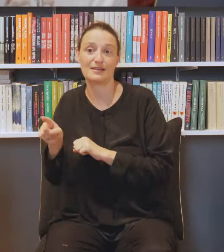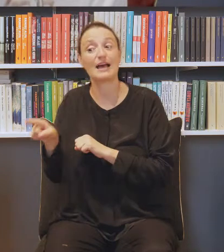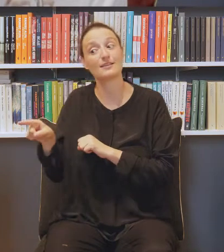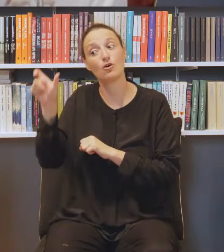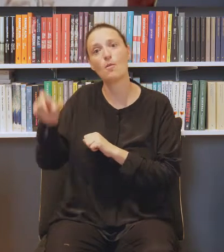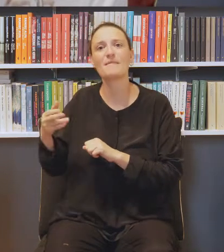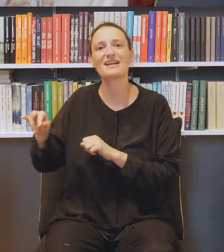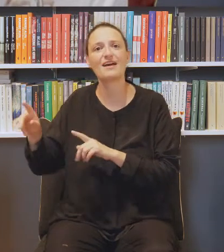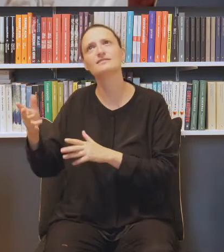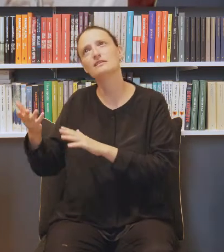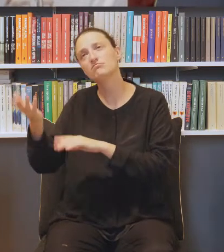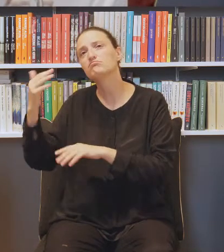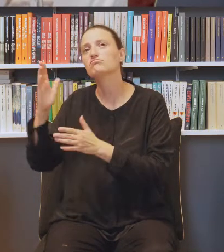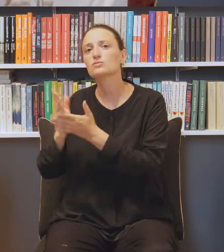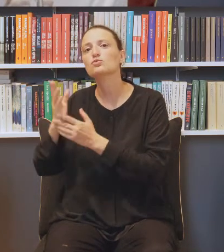zapomnianej,